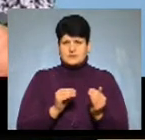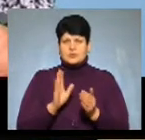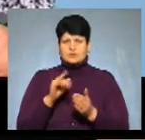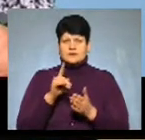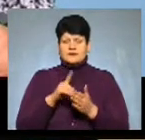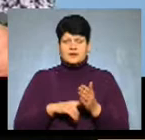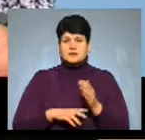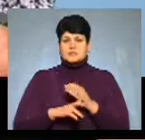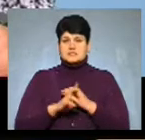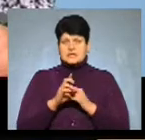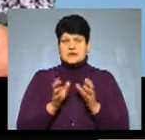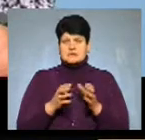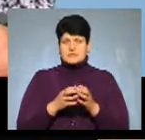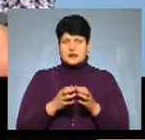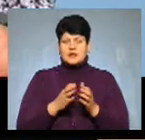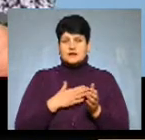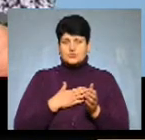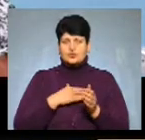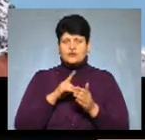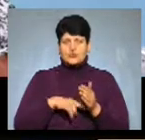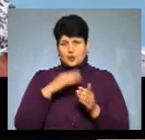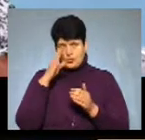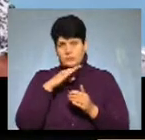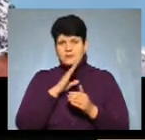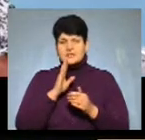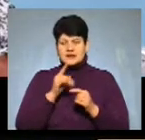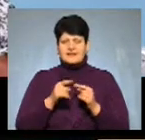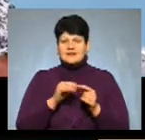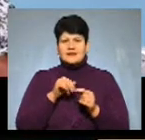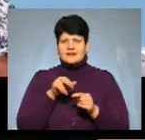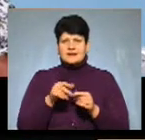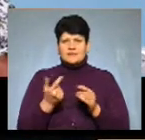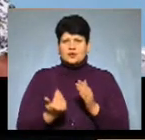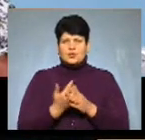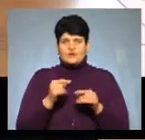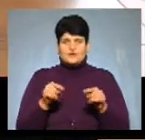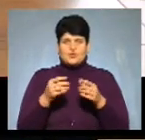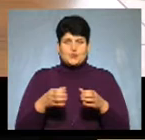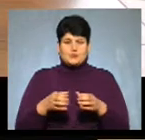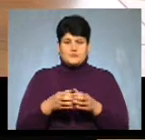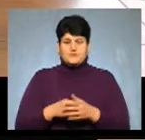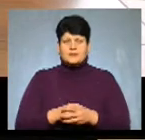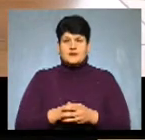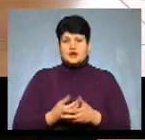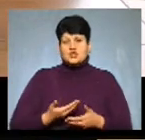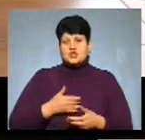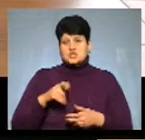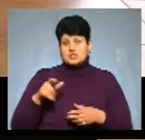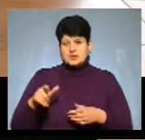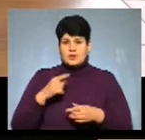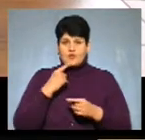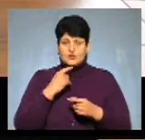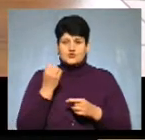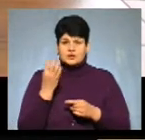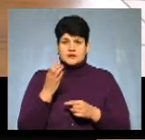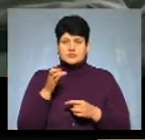бути вірними церкві і зберігати ту віру наших батьків і не йти в ніякі новостворені угрупування. Житель Гніздичного Віталій Коцюба